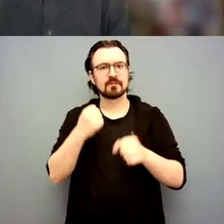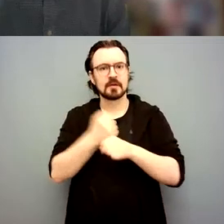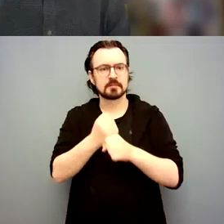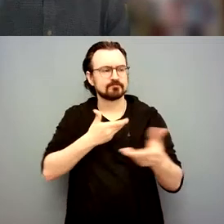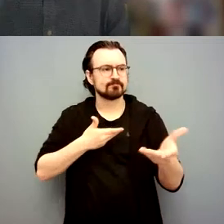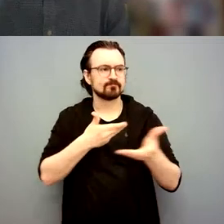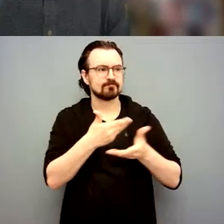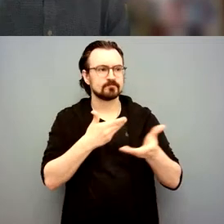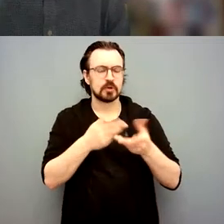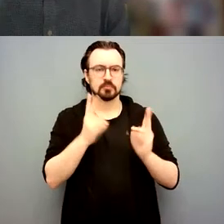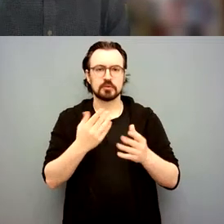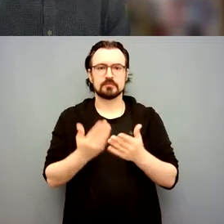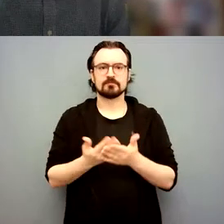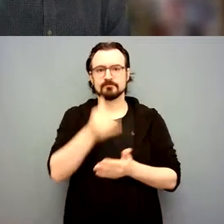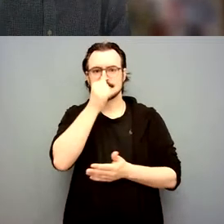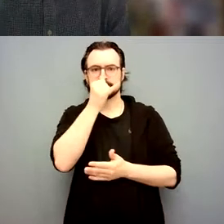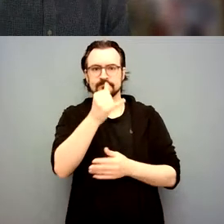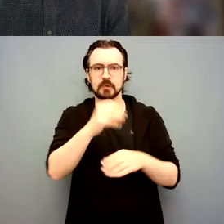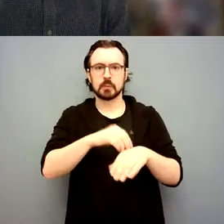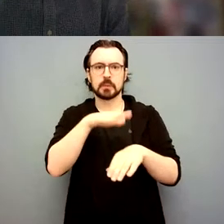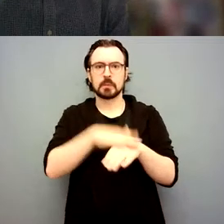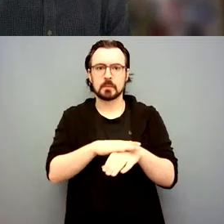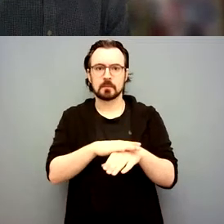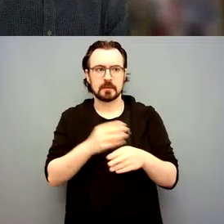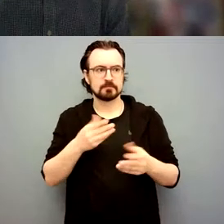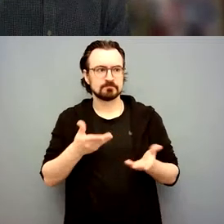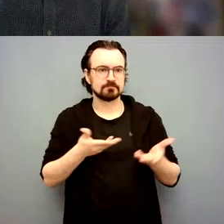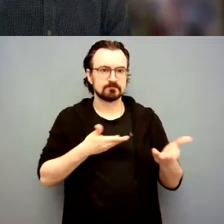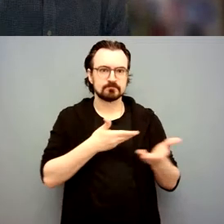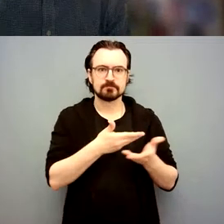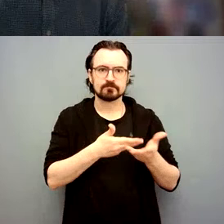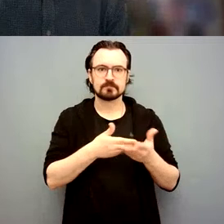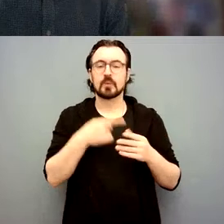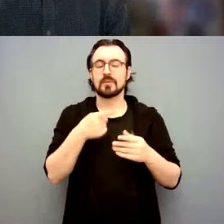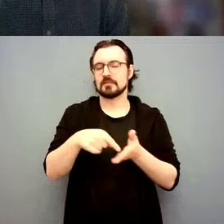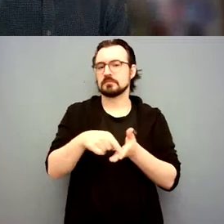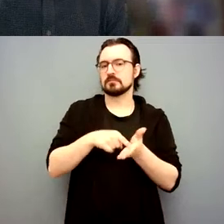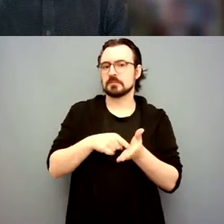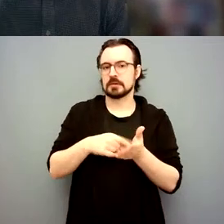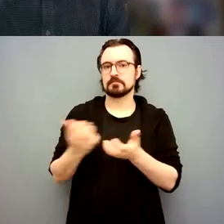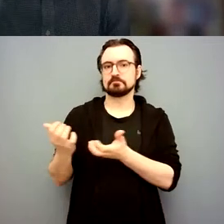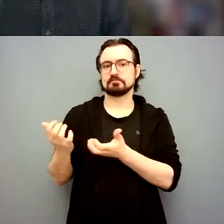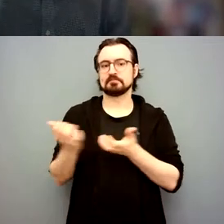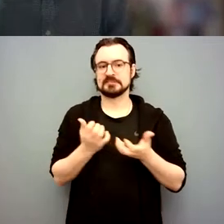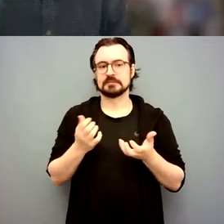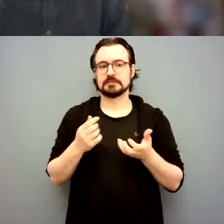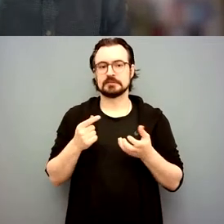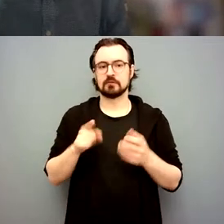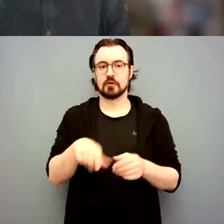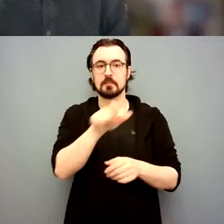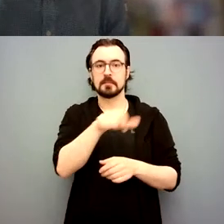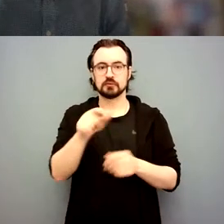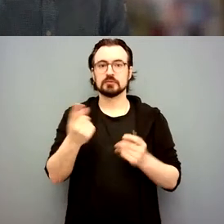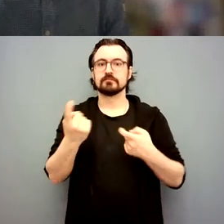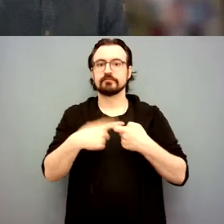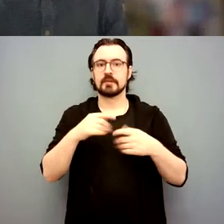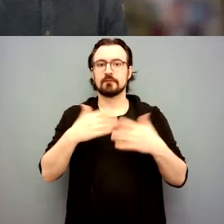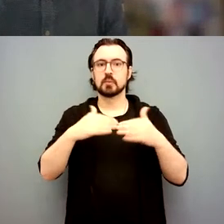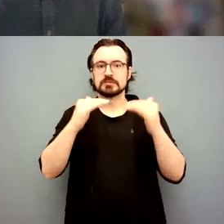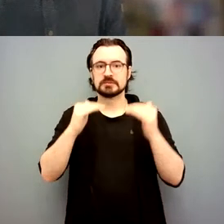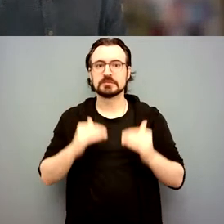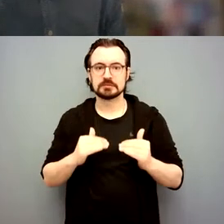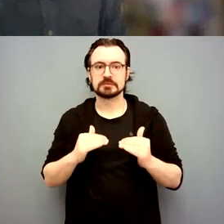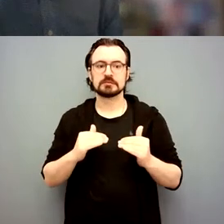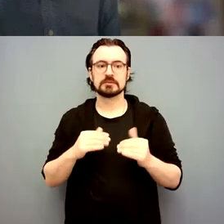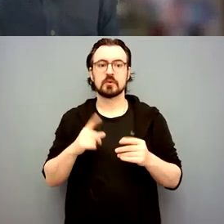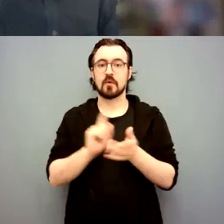dig sjukdomsförebyggande insatser. Och det här är särskilt någonting som brister för personer med funktionsnedsättning som ofta